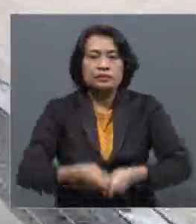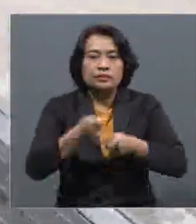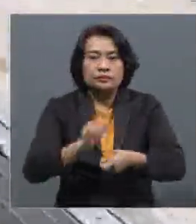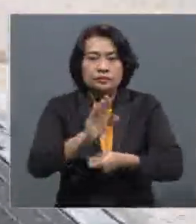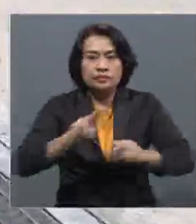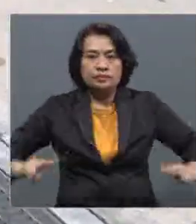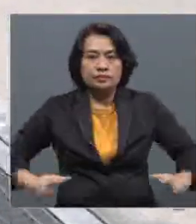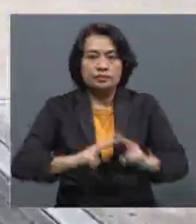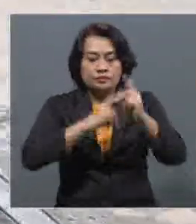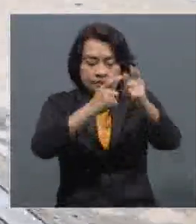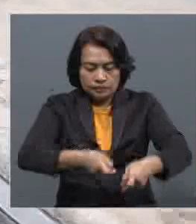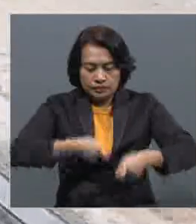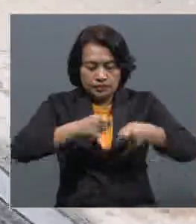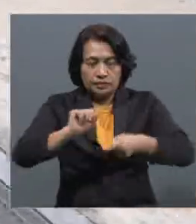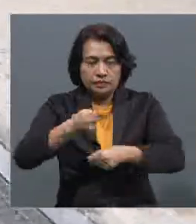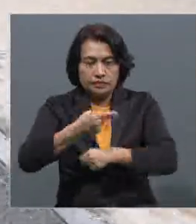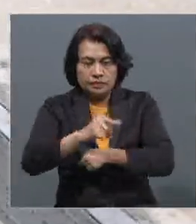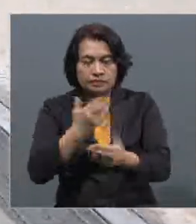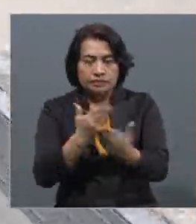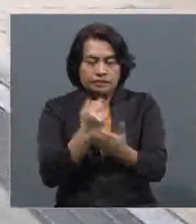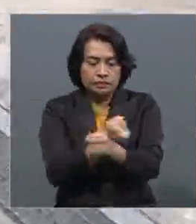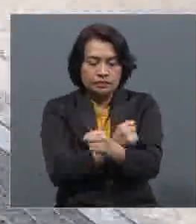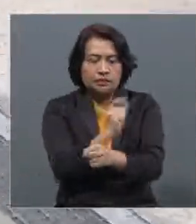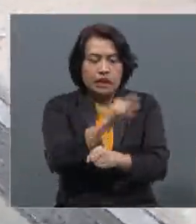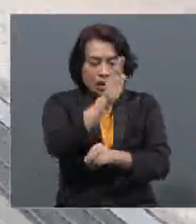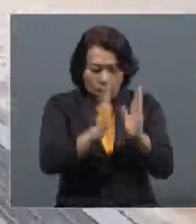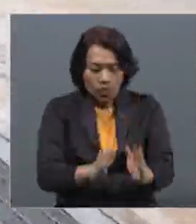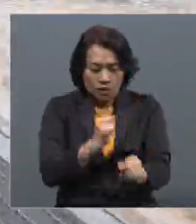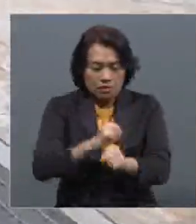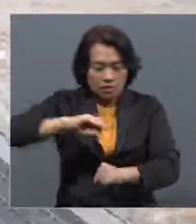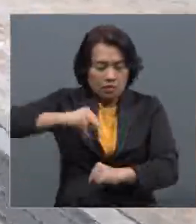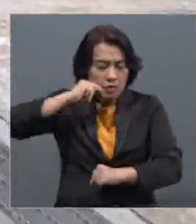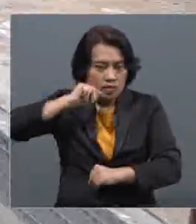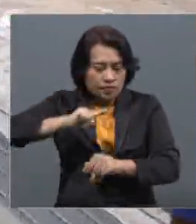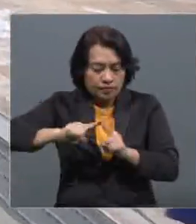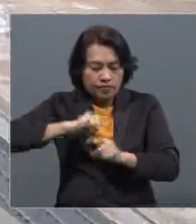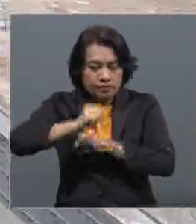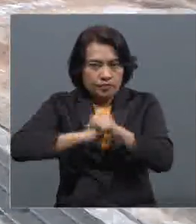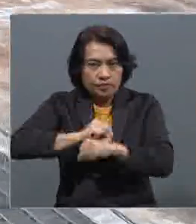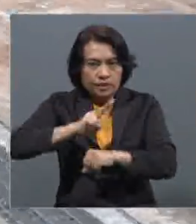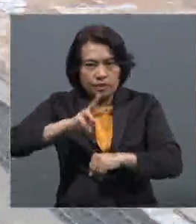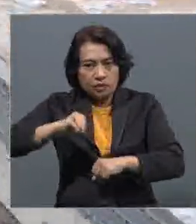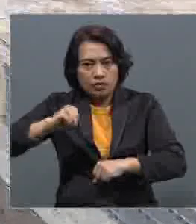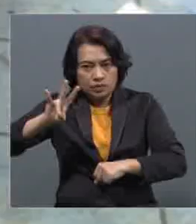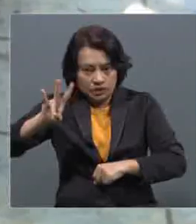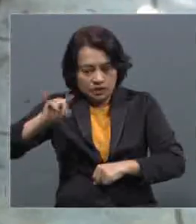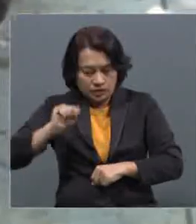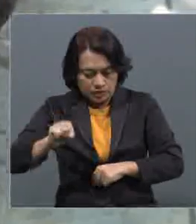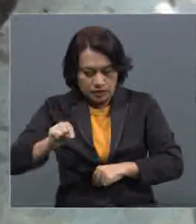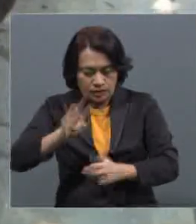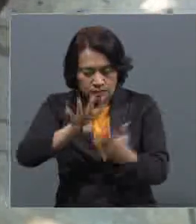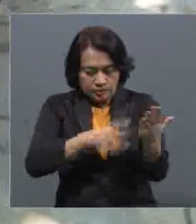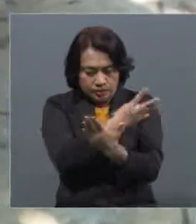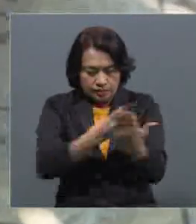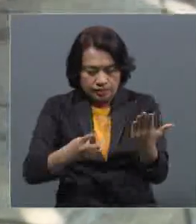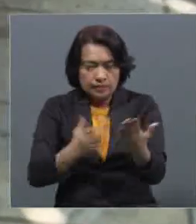กระทรวงเกษตรและสหกรณ์ว่าด้วยการจ้างแรงงานชลประทานในปีงบประมาณ2000 567โดยมีแผน